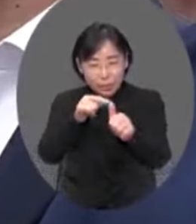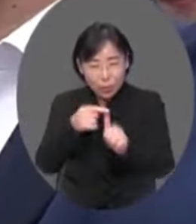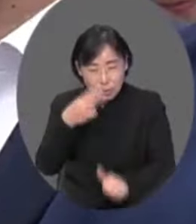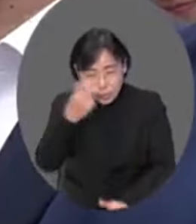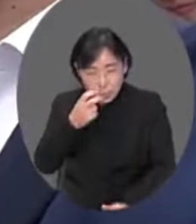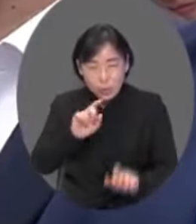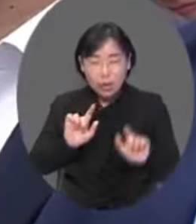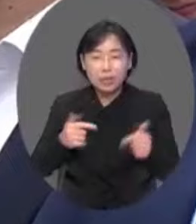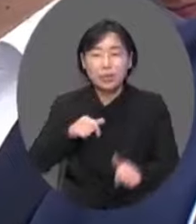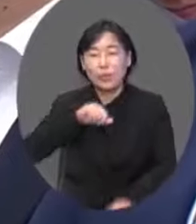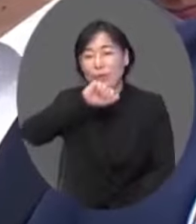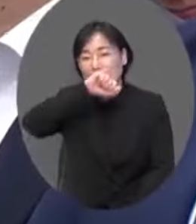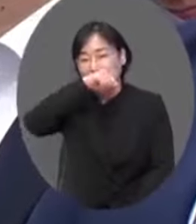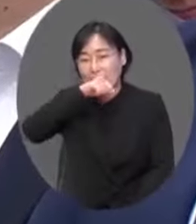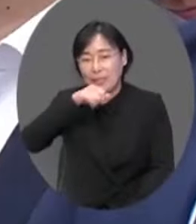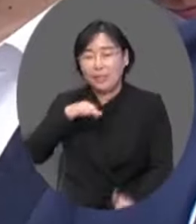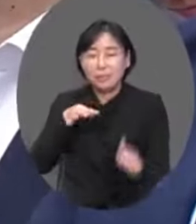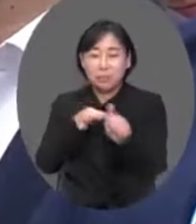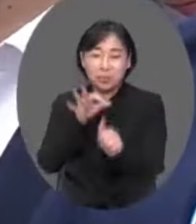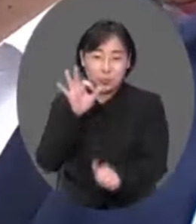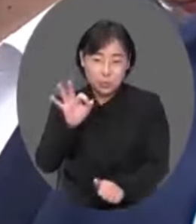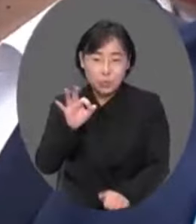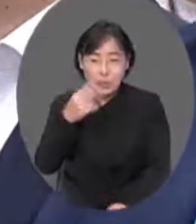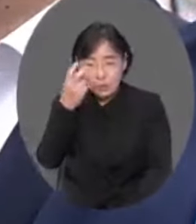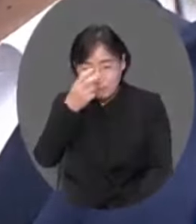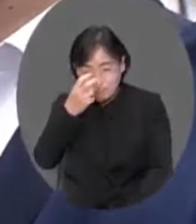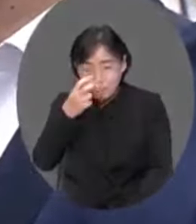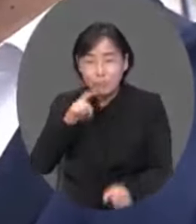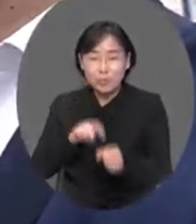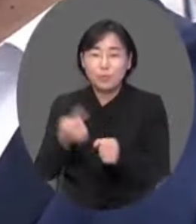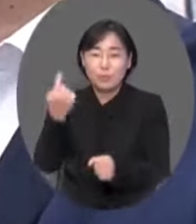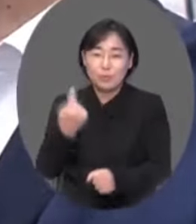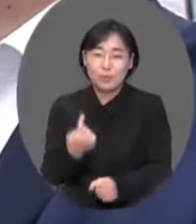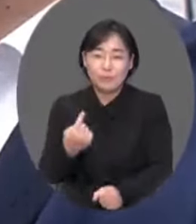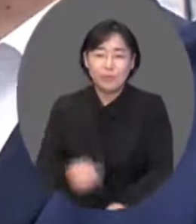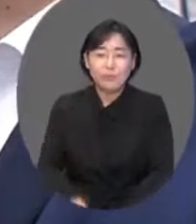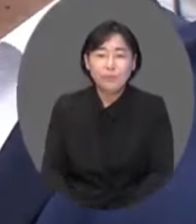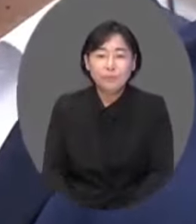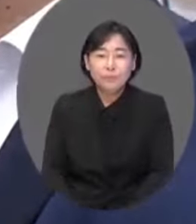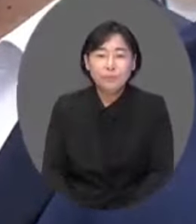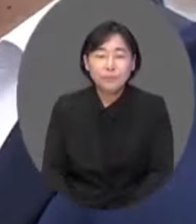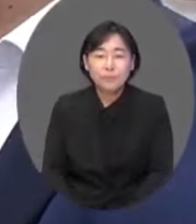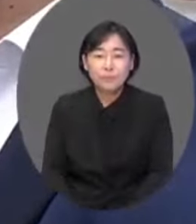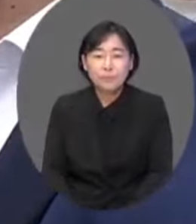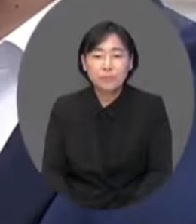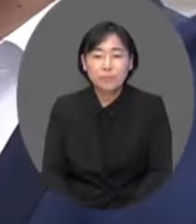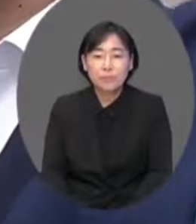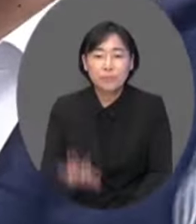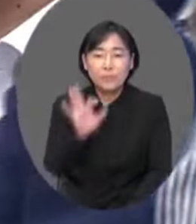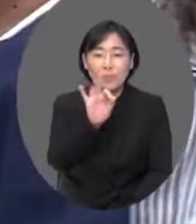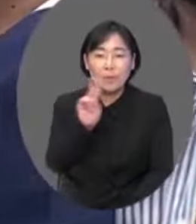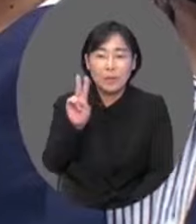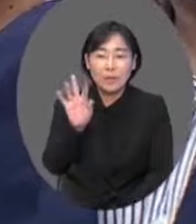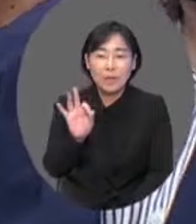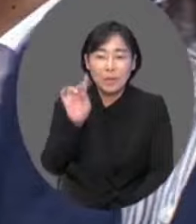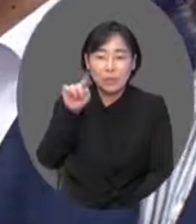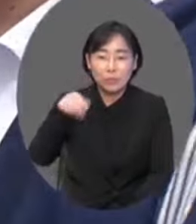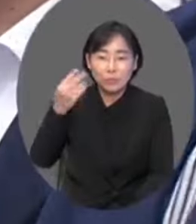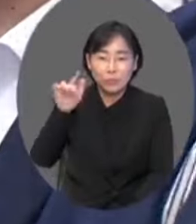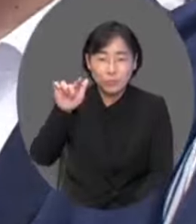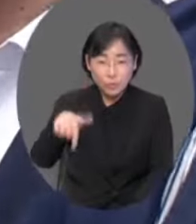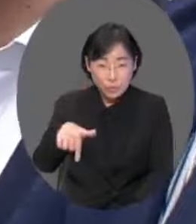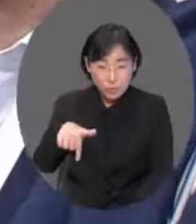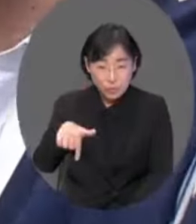보조금 감사하러 왔다 이 말이죠. 네, 맞습니다. 임성철 수사관과 양우석 수사관은 지금 무슨 일을 하고